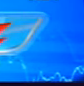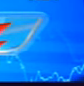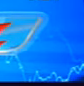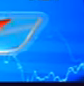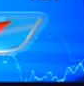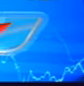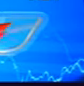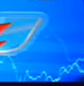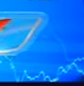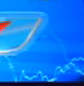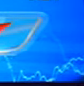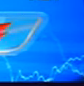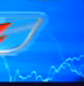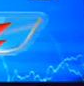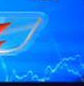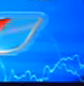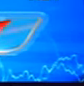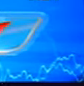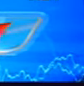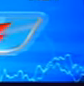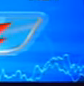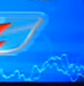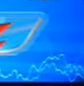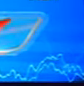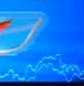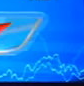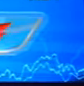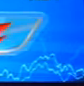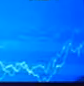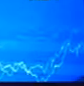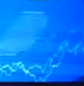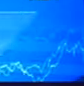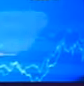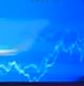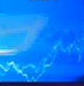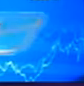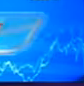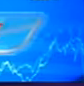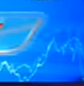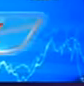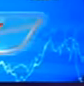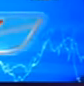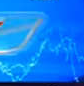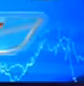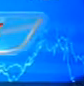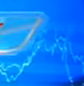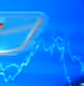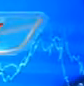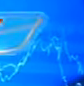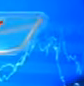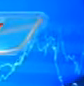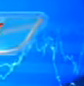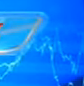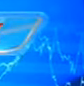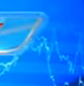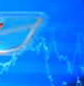ดับ 2,099.13 จุดถ้ามาดูฝั่งตลาดหุ้นเอเชียกันบ้างนะคะวันนี้ส่วนใหญ่ปรับตัวลดลงกังวลเศรษ